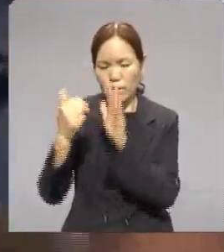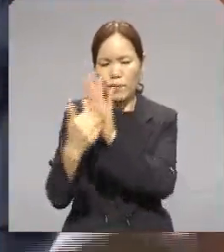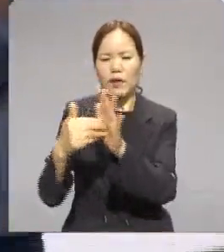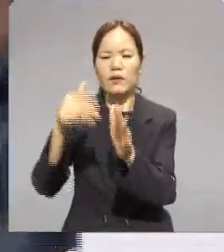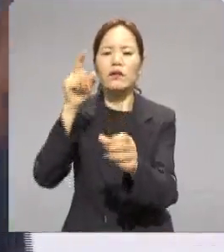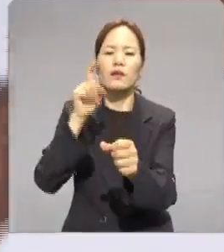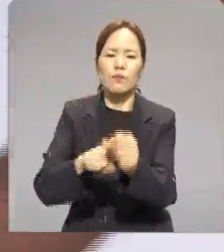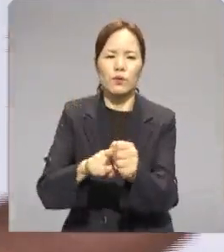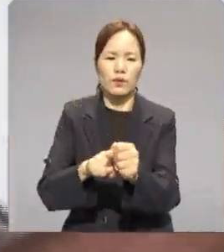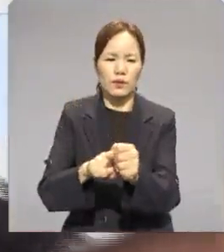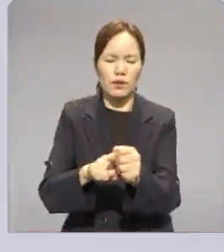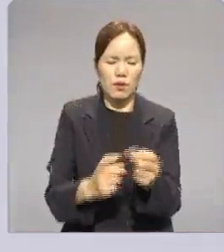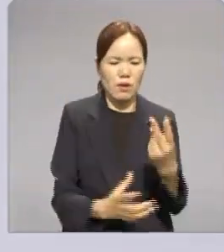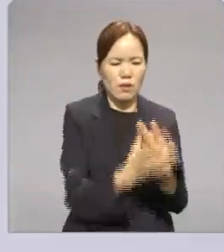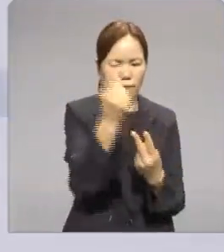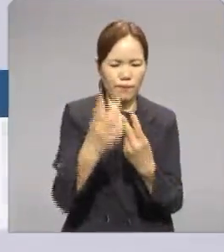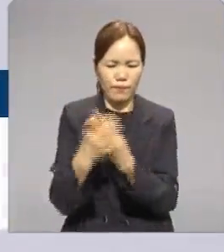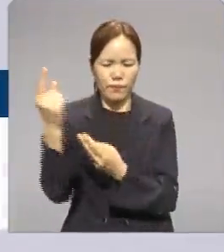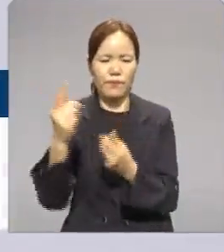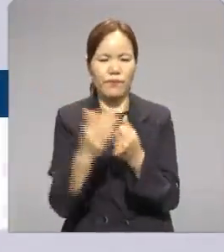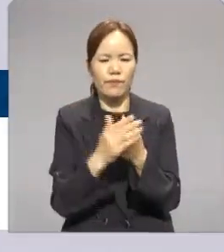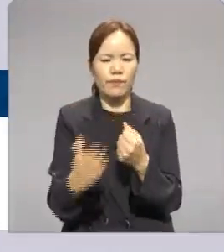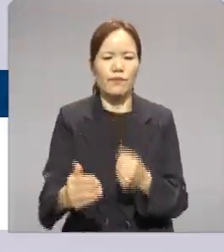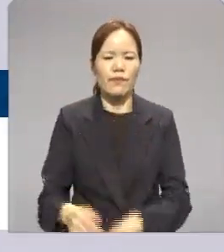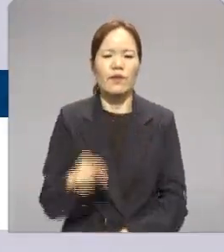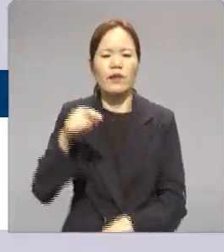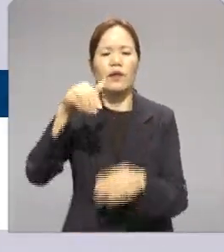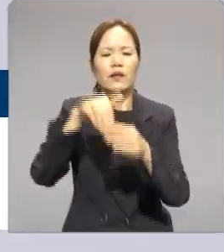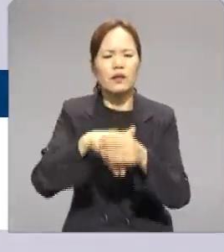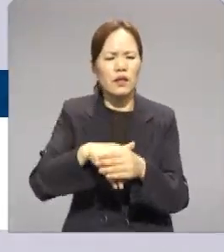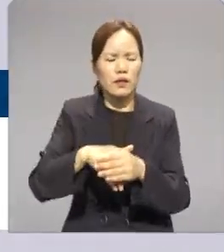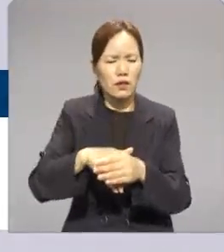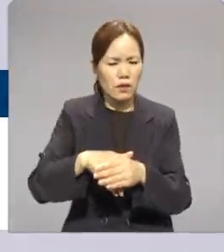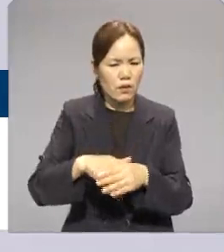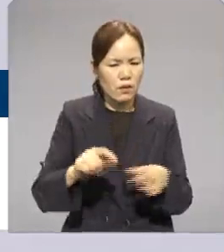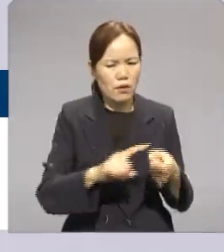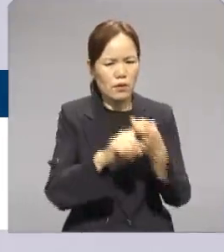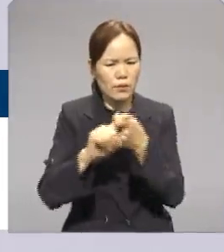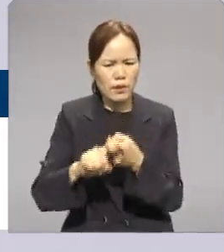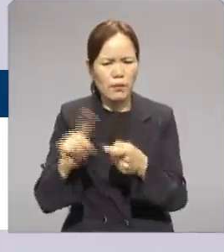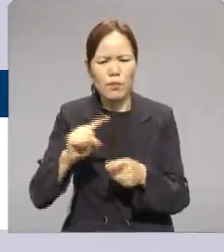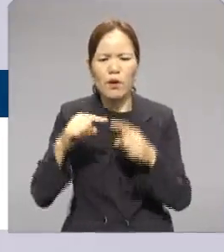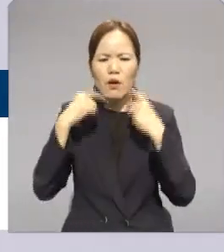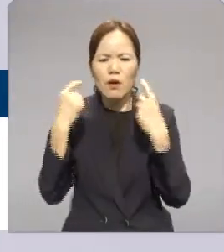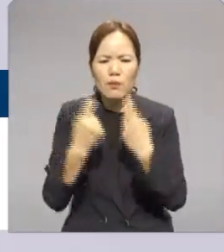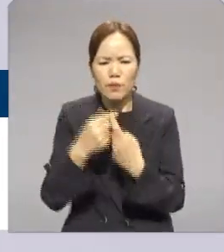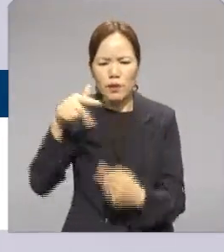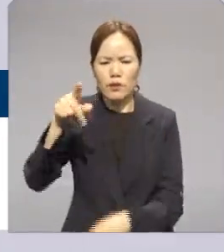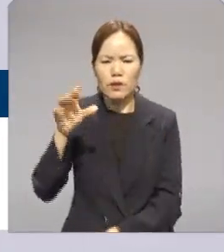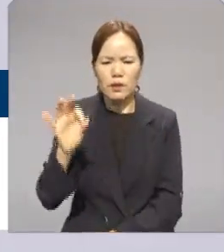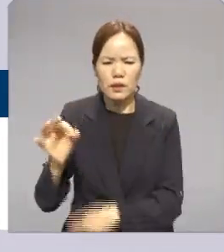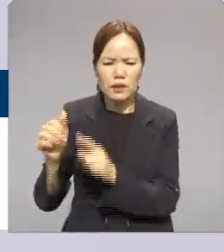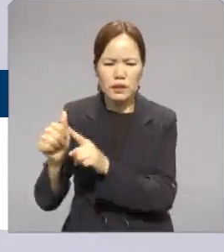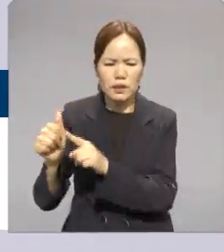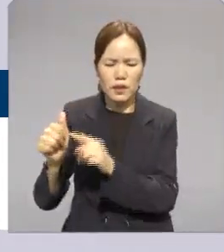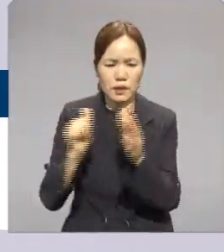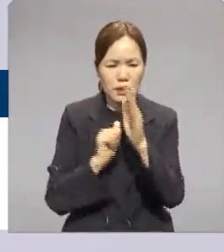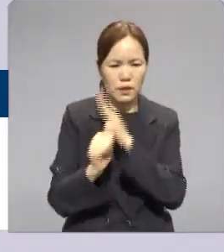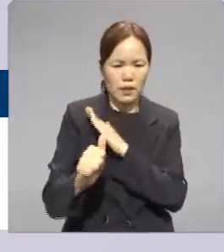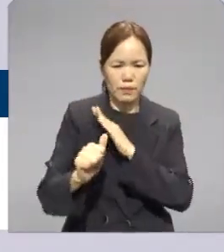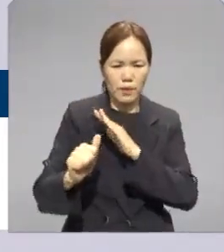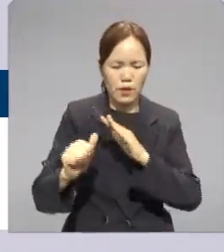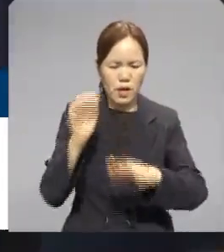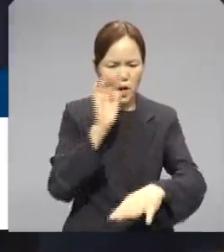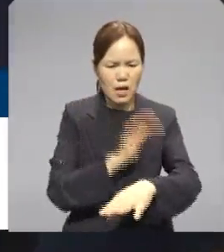결과로 분석됩니다. Ce soir, ces accords électoraux jettent la France dans les bras de l'extrême gauche de